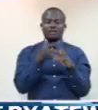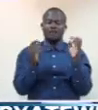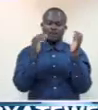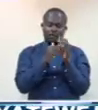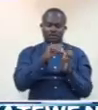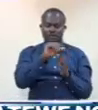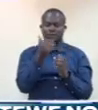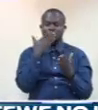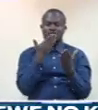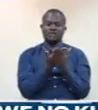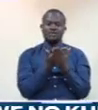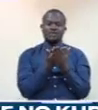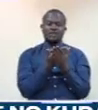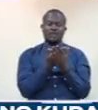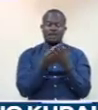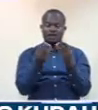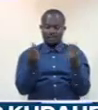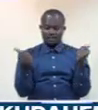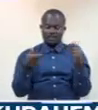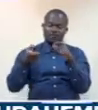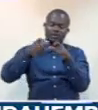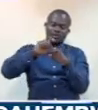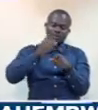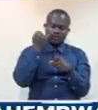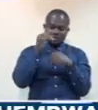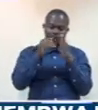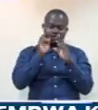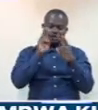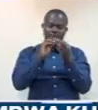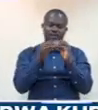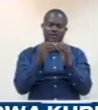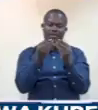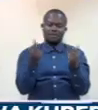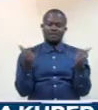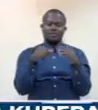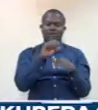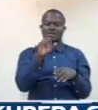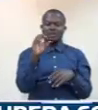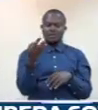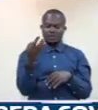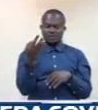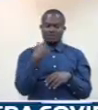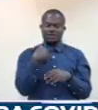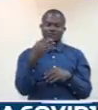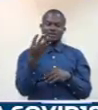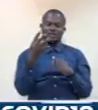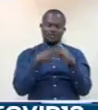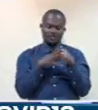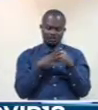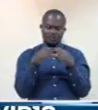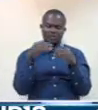nanone n'ikindi kiza nuko n'abakira bari kwiyongera iyo urebye imibare y'abakira muri byo gatatu twari dufite hafi 49 gusa ubu tugeze hafi